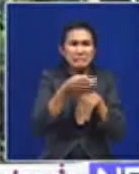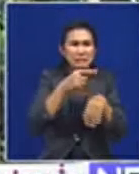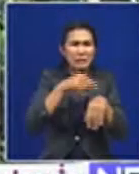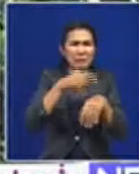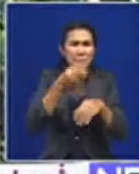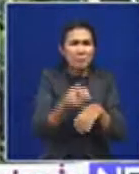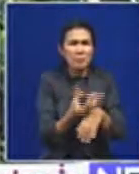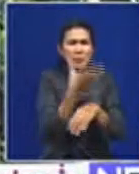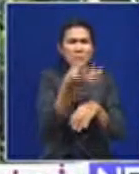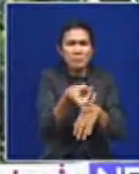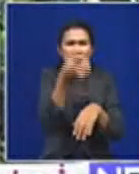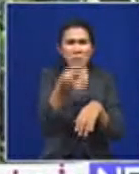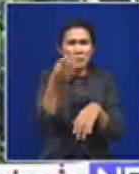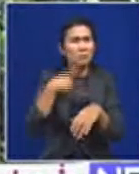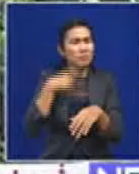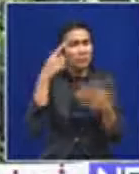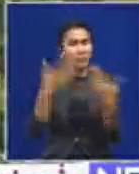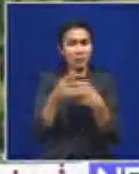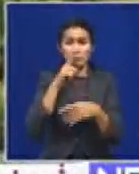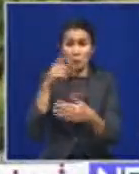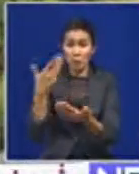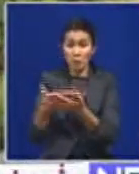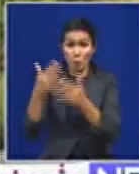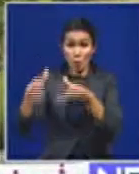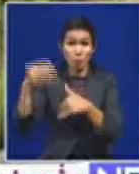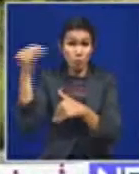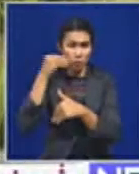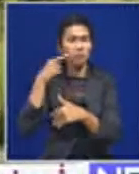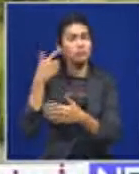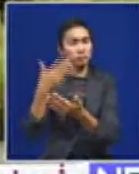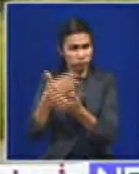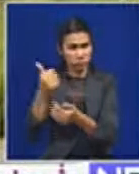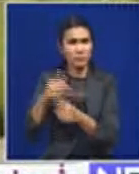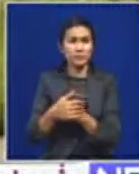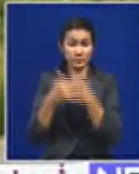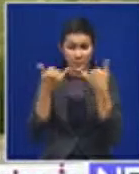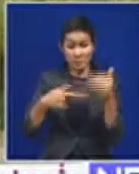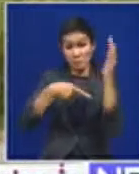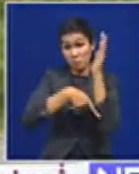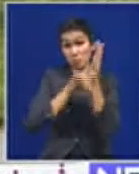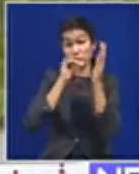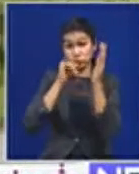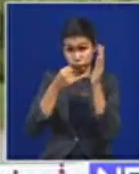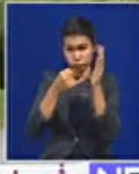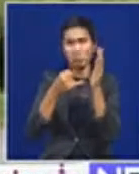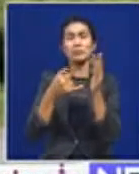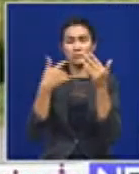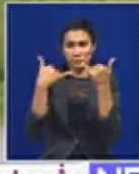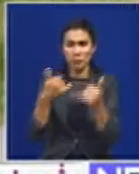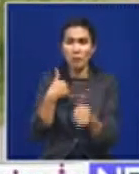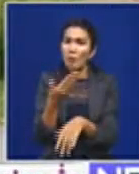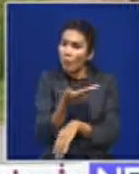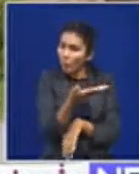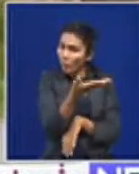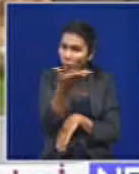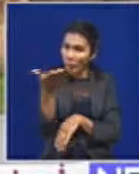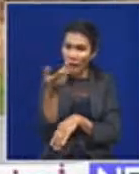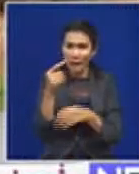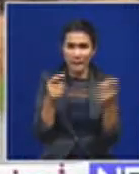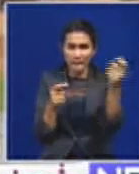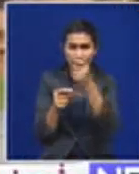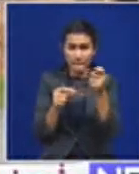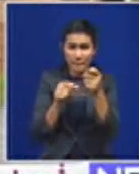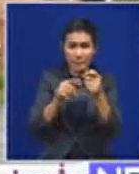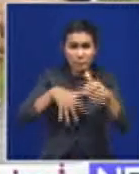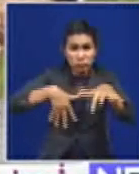ายได้ประจำวันอย่างเงี้ยเราได้เก็บได้ทุกวัน นอกจากนี้จังหวัดประจวบคีรีขันธ์ยังได้ขอความร่วมมือให้อำเภอและท้อง